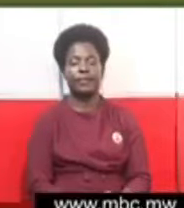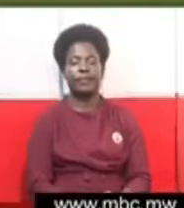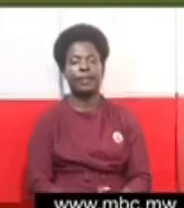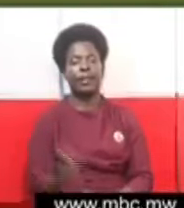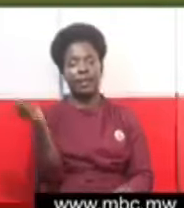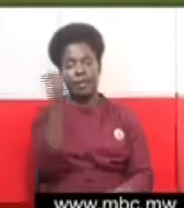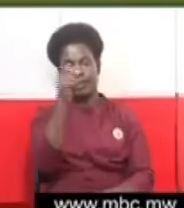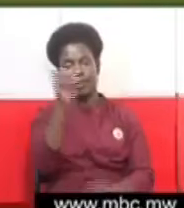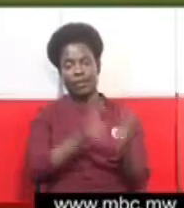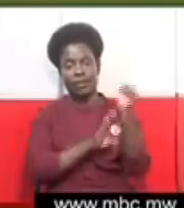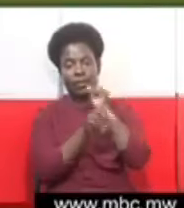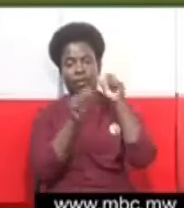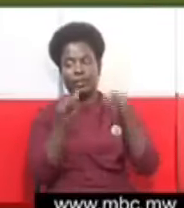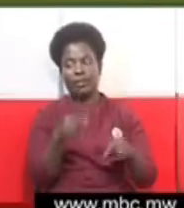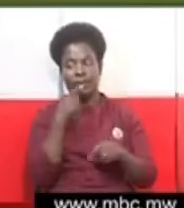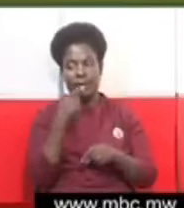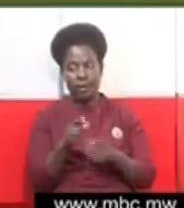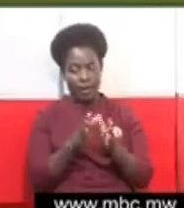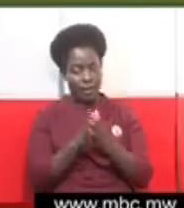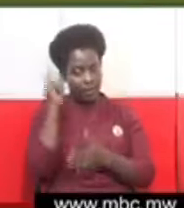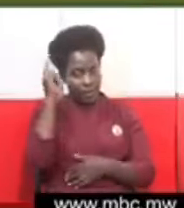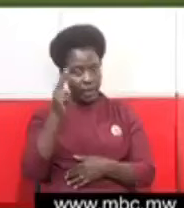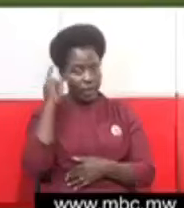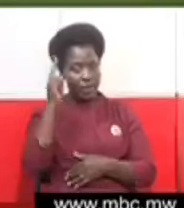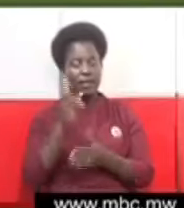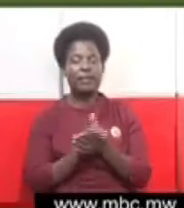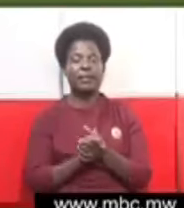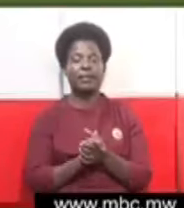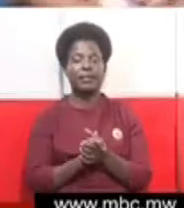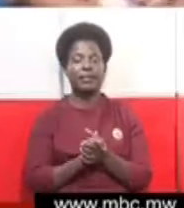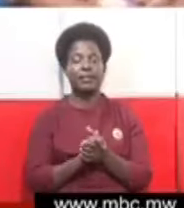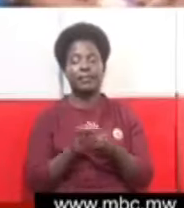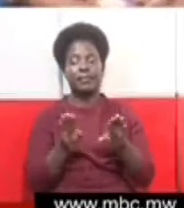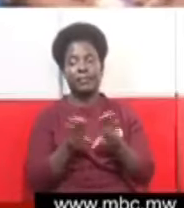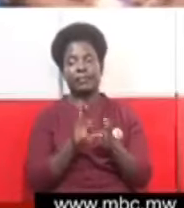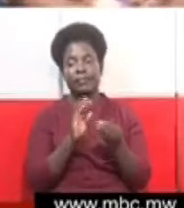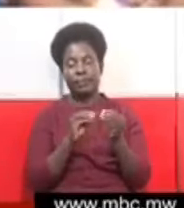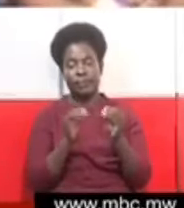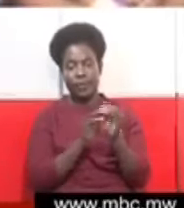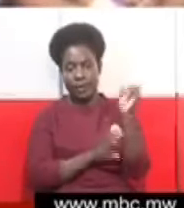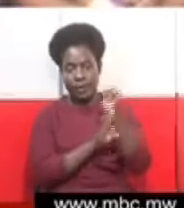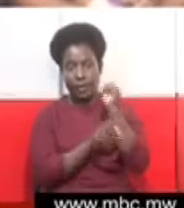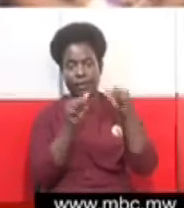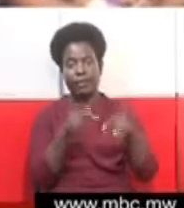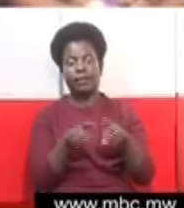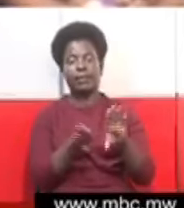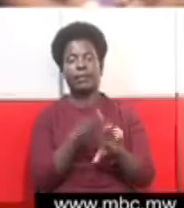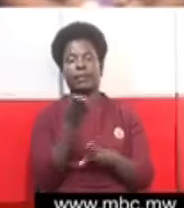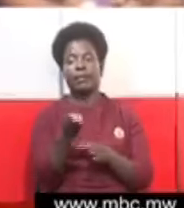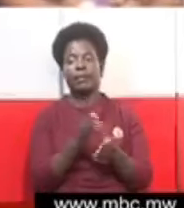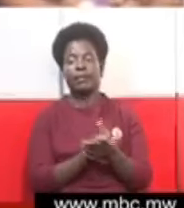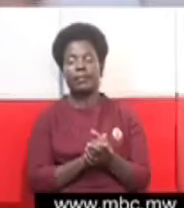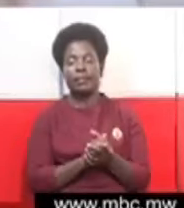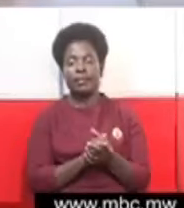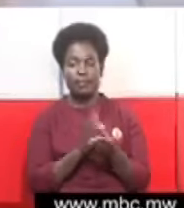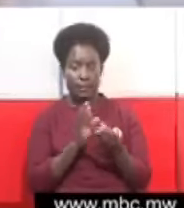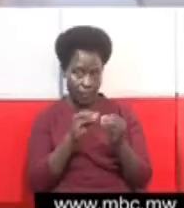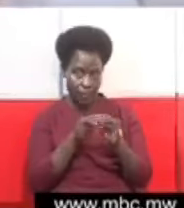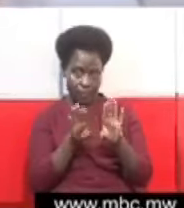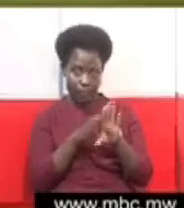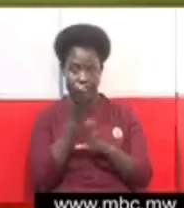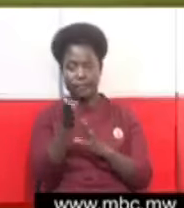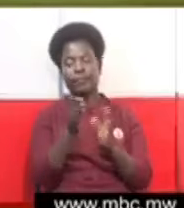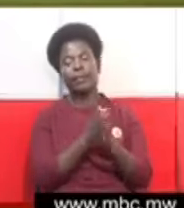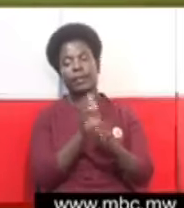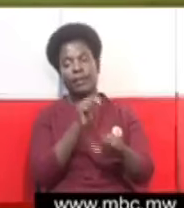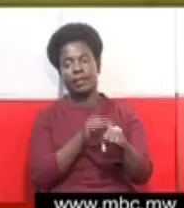President wa dziko lino Dr. Lazarus Chakwela wayamikira maiko oyandikana ndi dziko lino pa thandizo lomwe akhala akupereka pa nthawi yomwe